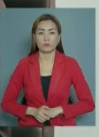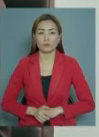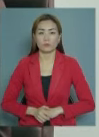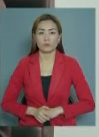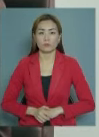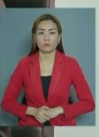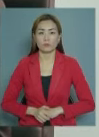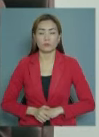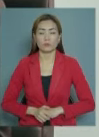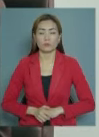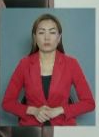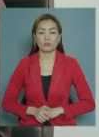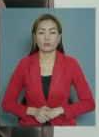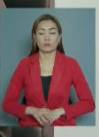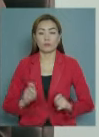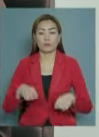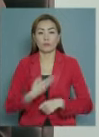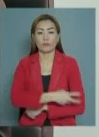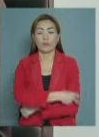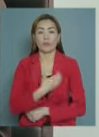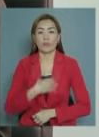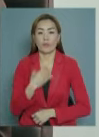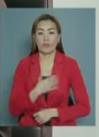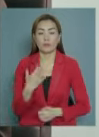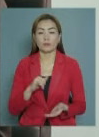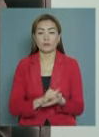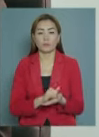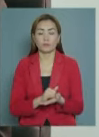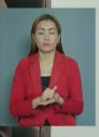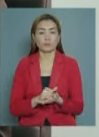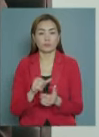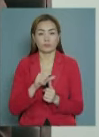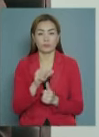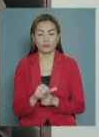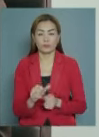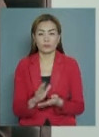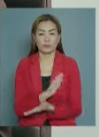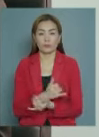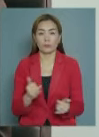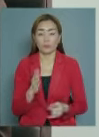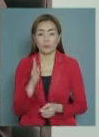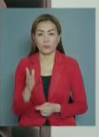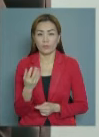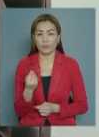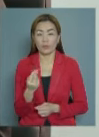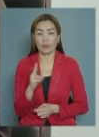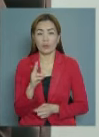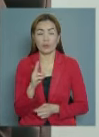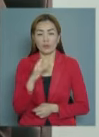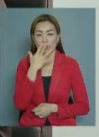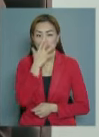азаматтарына тегін кепілдендірілген медициналық көмек сақтандырылған-сақтандырылмағанына қарамастан тегін беріледі. Сонымен қатар